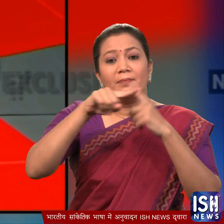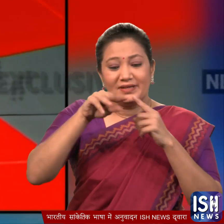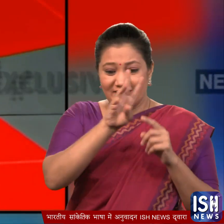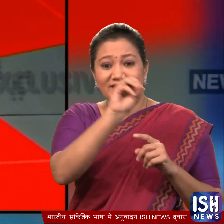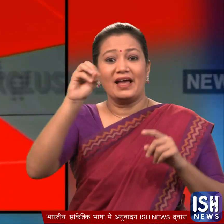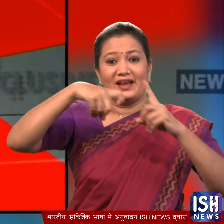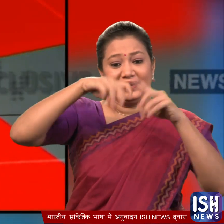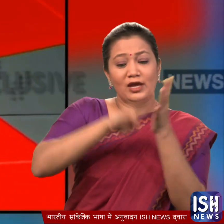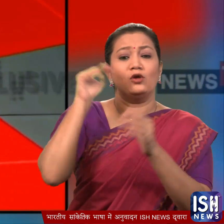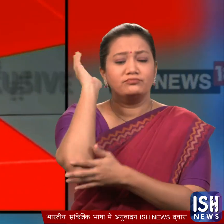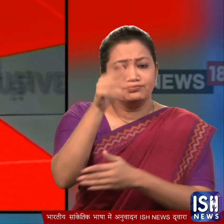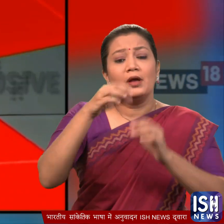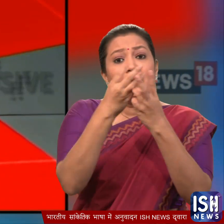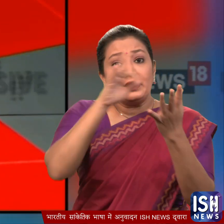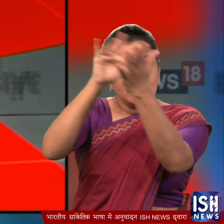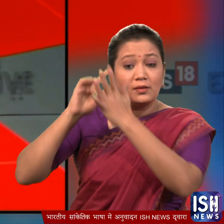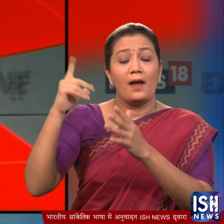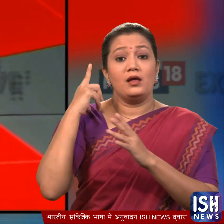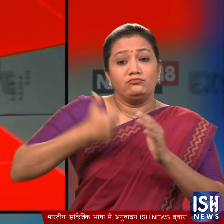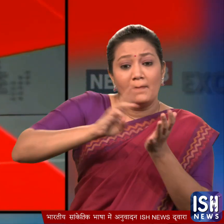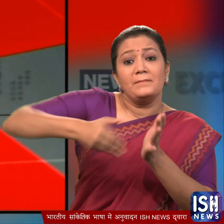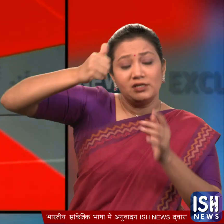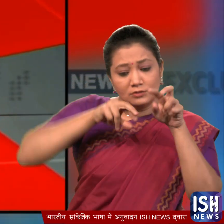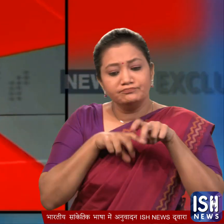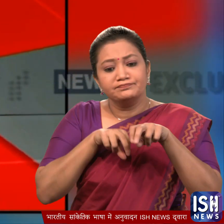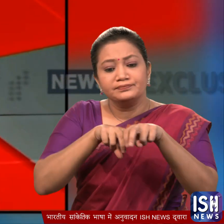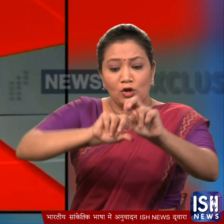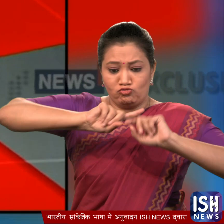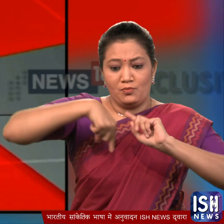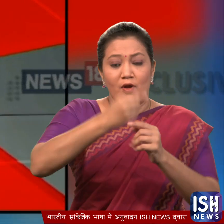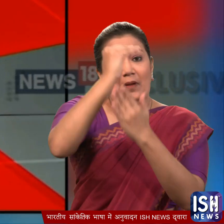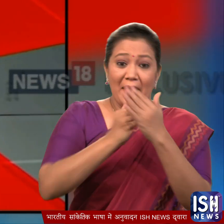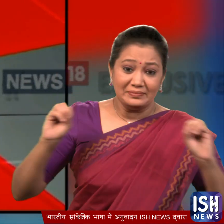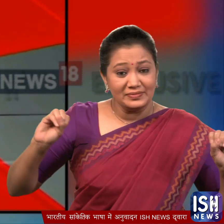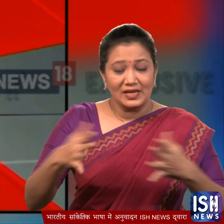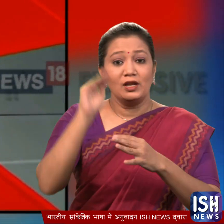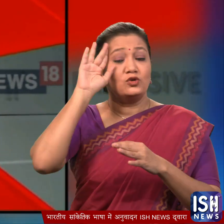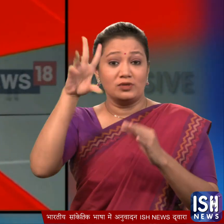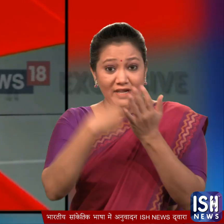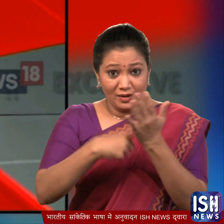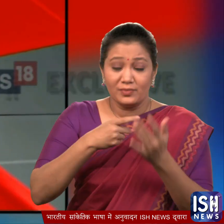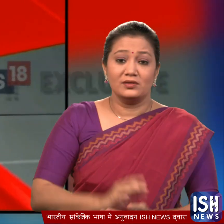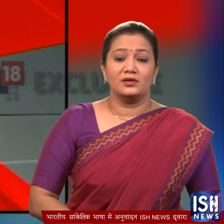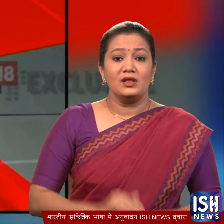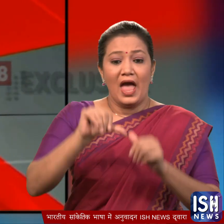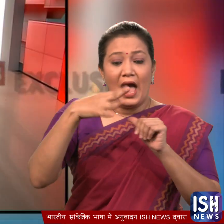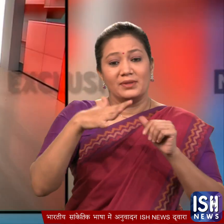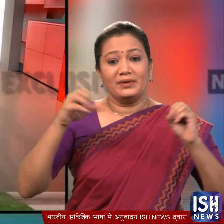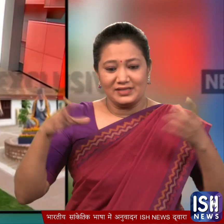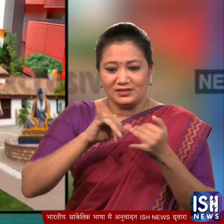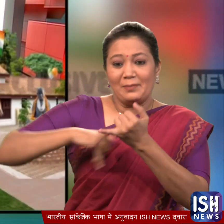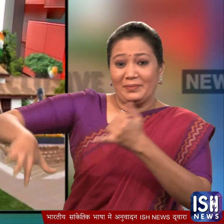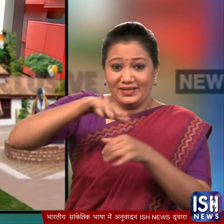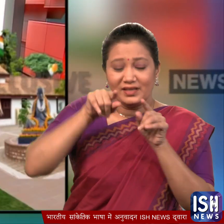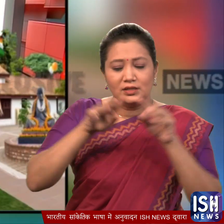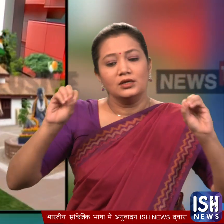करीब 300 किलोमीटर की इस यात्रा में कई केंद्रीय मंत्री भी पैदल चलेंगे। कल से इस महोत्सव की शुरुआत हो जाएगी। न्यूज 18 के अमित पांडे की रिपोर्ट है कि